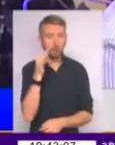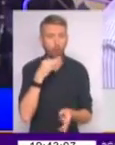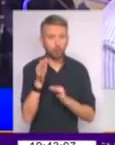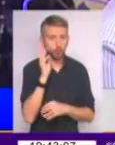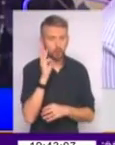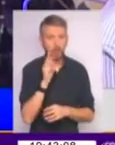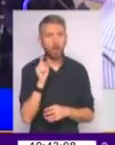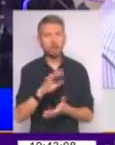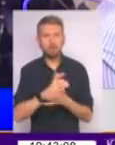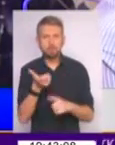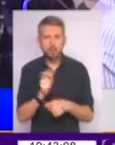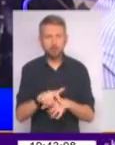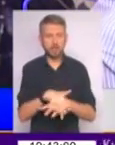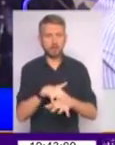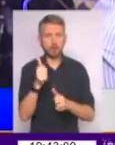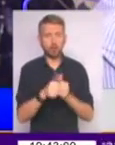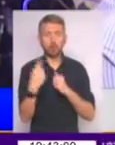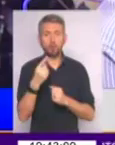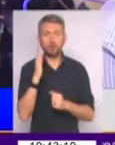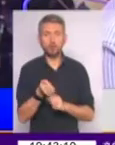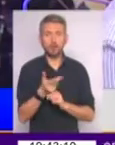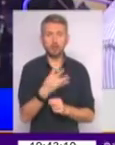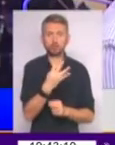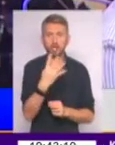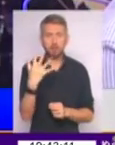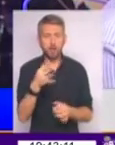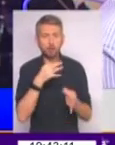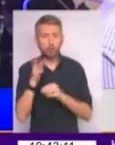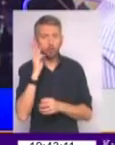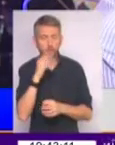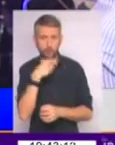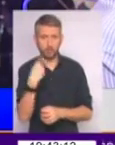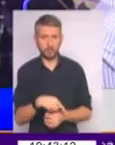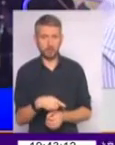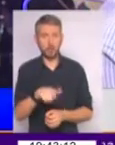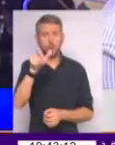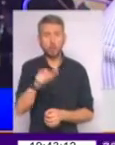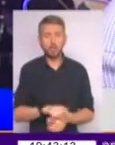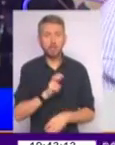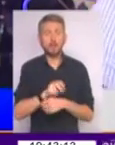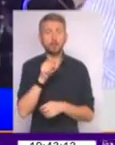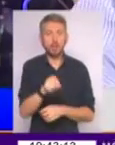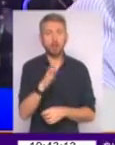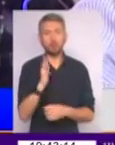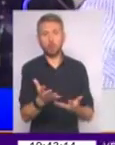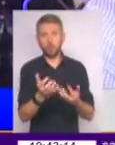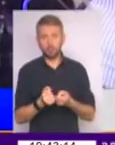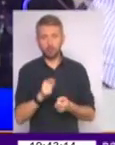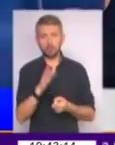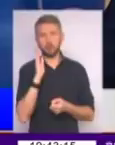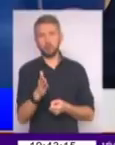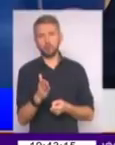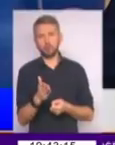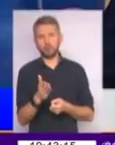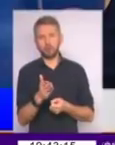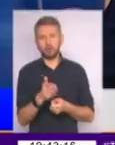густіше населення. У кожній області буде кілька, 4-5 консульств російські. Людина йде туди, буде отримати, вони будуть, значить,